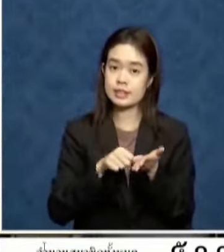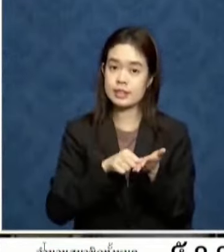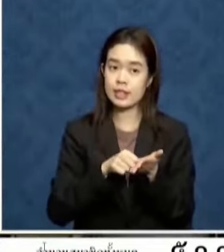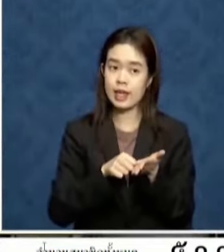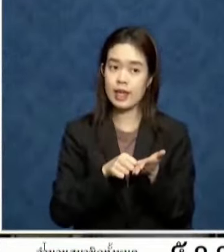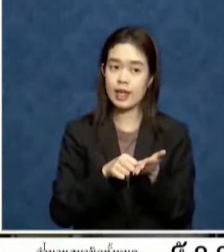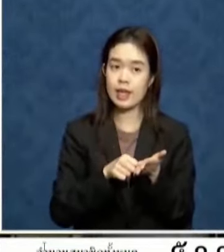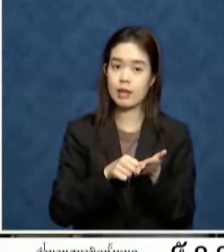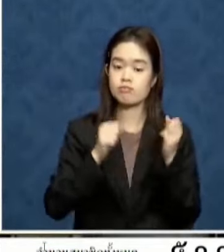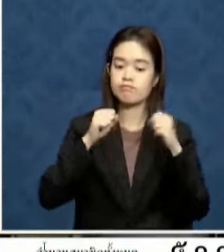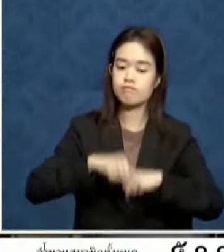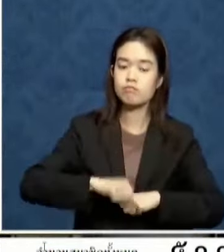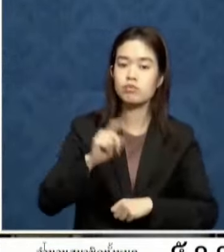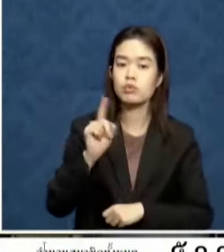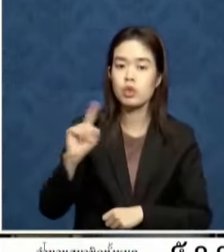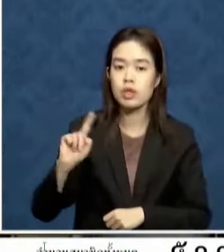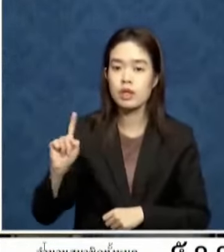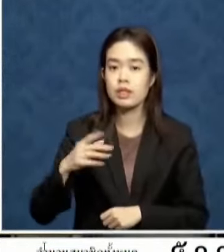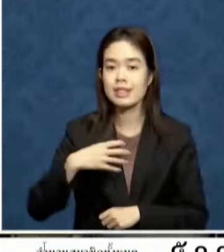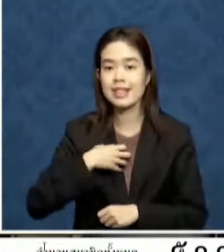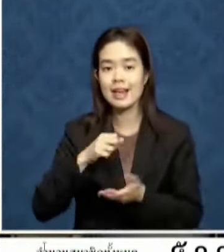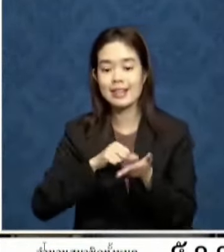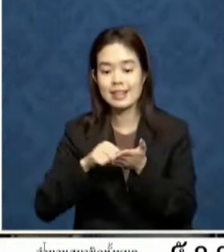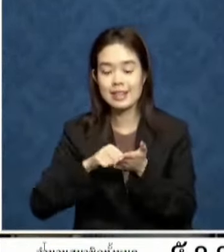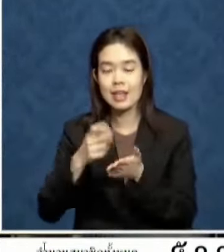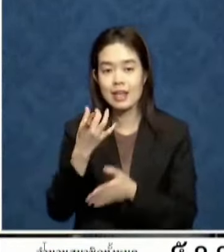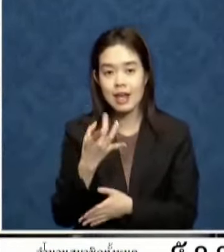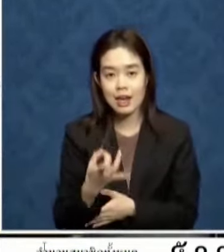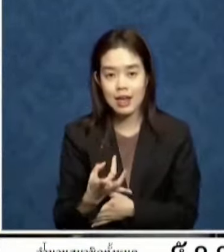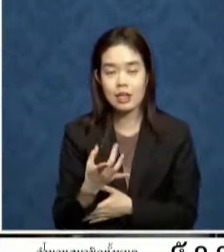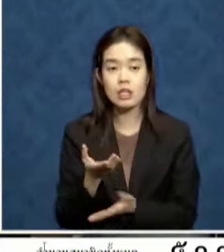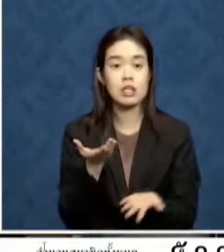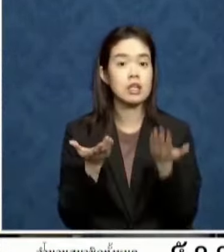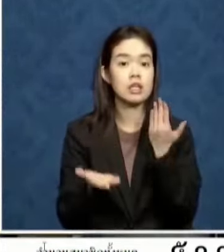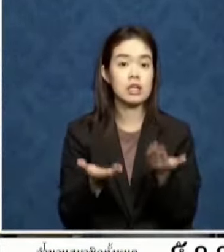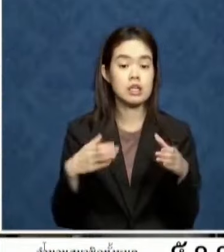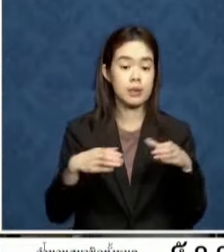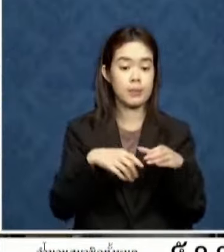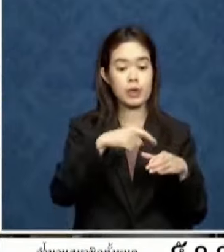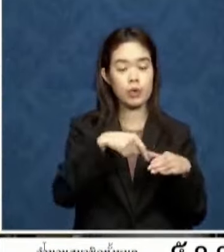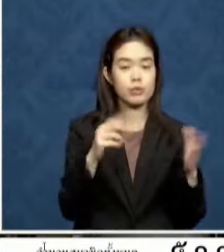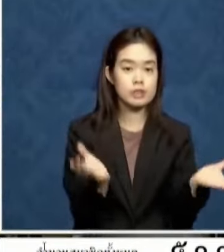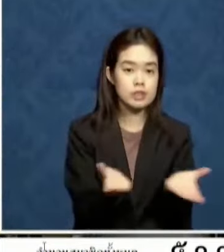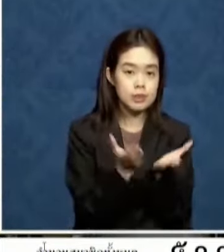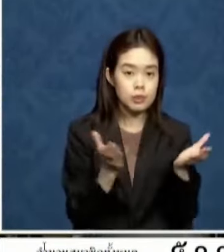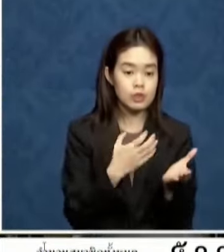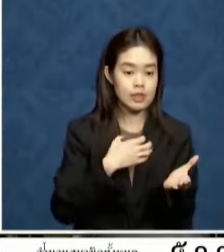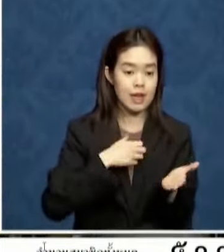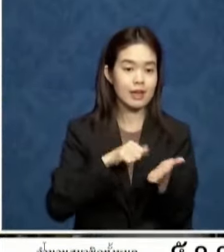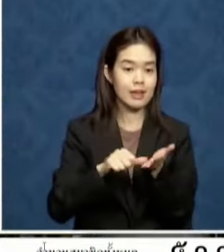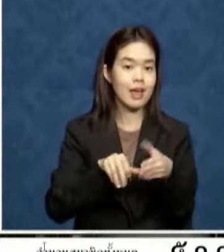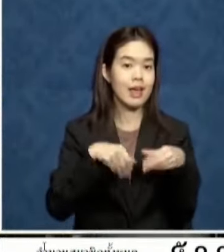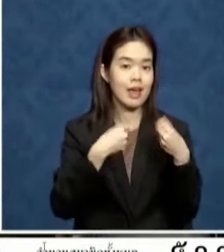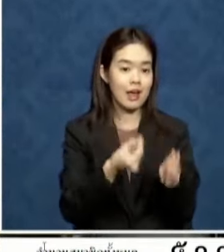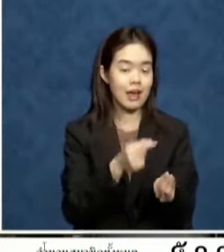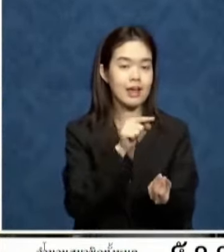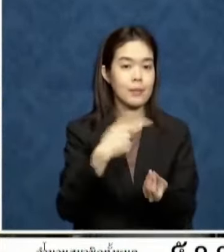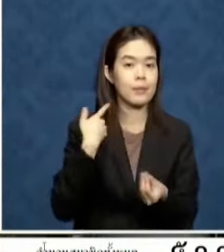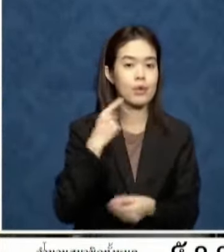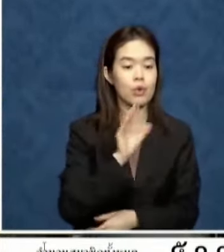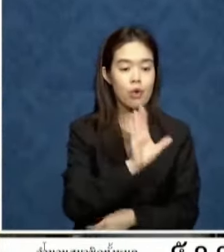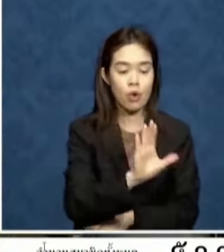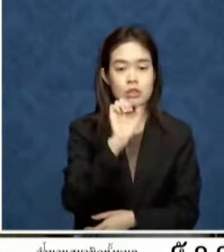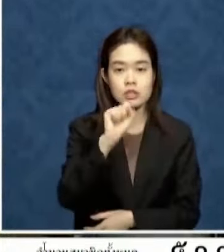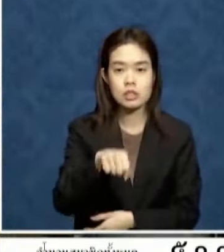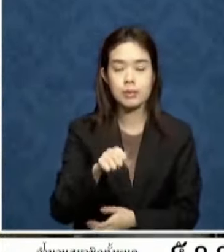เกี่ยวกับประชามติเพียงเพื่อให้ฝ่ายที่เราสนับสนุนนั้นได้เปรียบใช่หรือไม่ด้วยเหตุผล2ประการนี้ท่